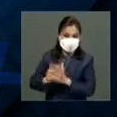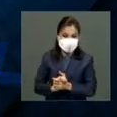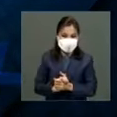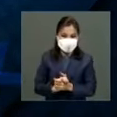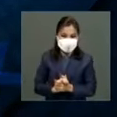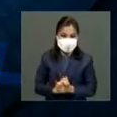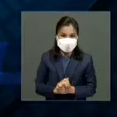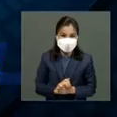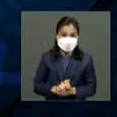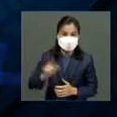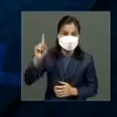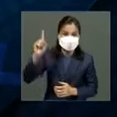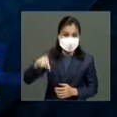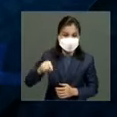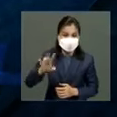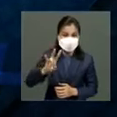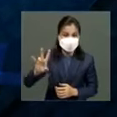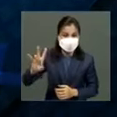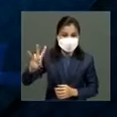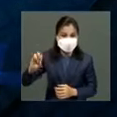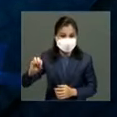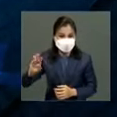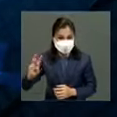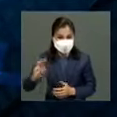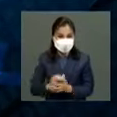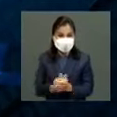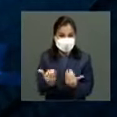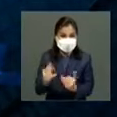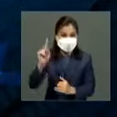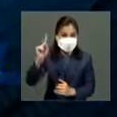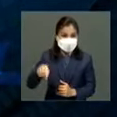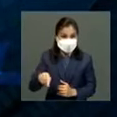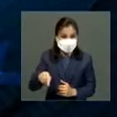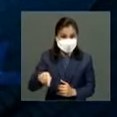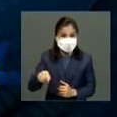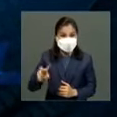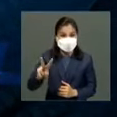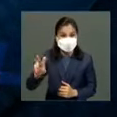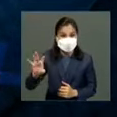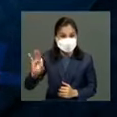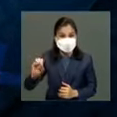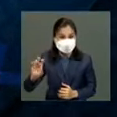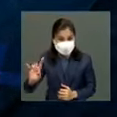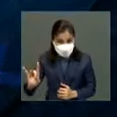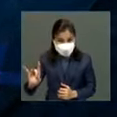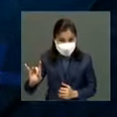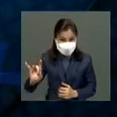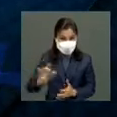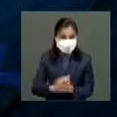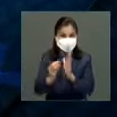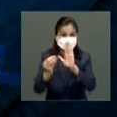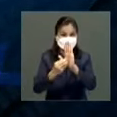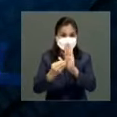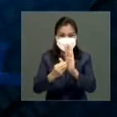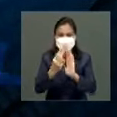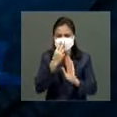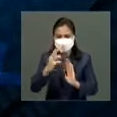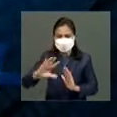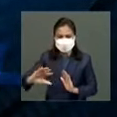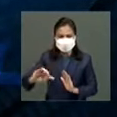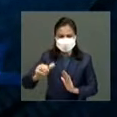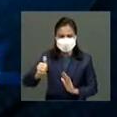านนี้ฮะ 1,376 วันนี้ 1,298 ที่เป็นยอดรวมนะครับกรุงเทพมหานครดูจะดีขึ้นนิดหน่อยน